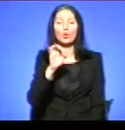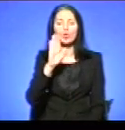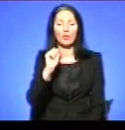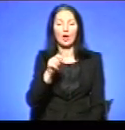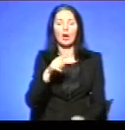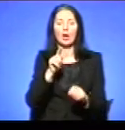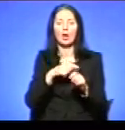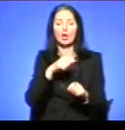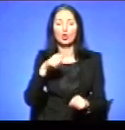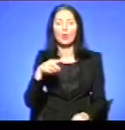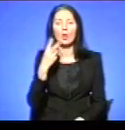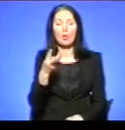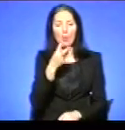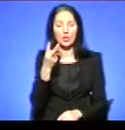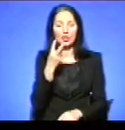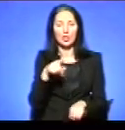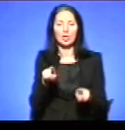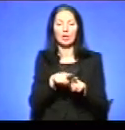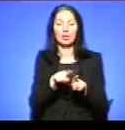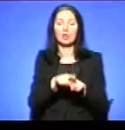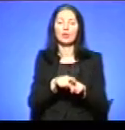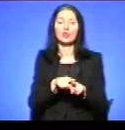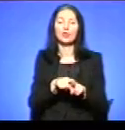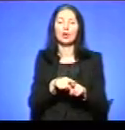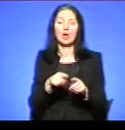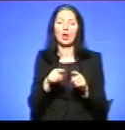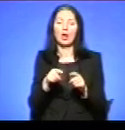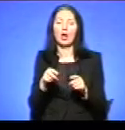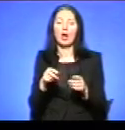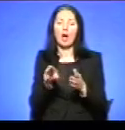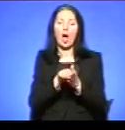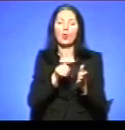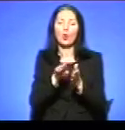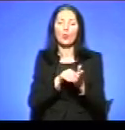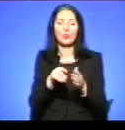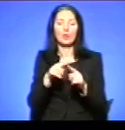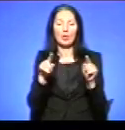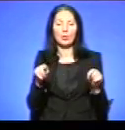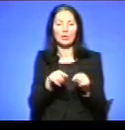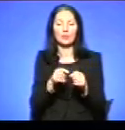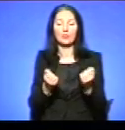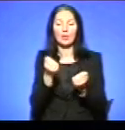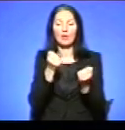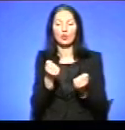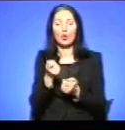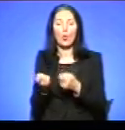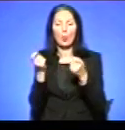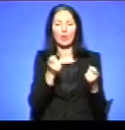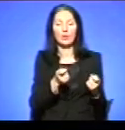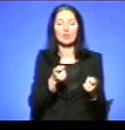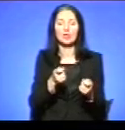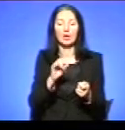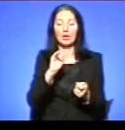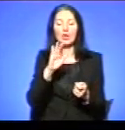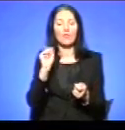також дублюючі таблички, які є присутні на цьому автомобілі. Авто на експертизу доставив водій Іван. Перед покупкою даного транспортного